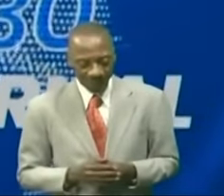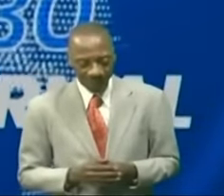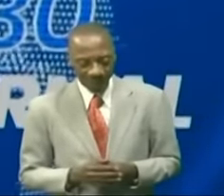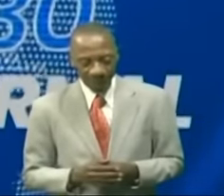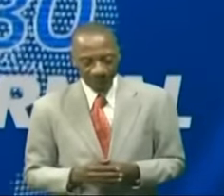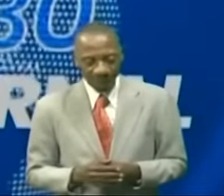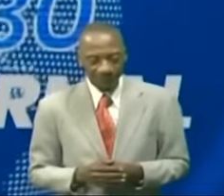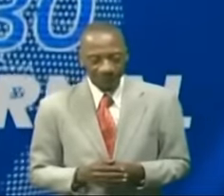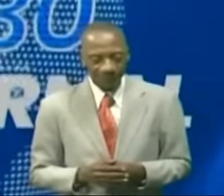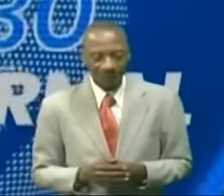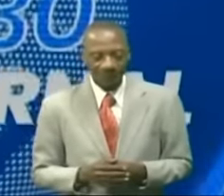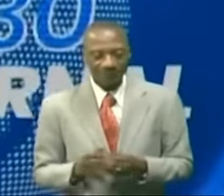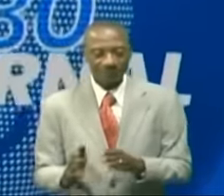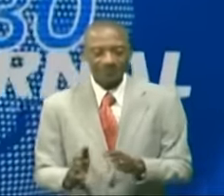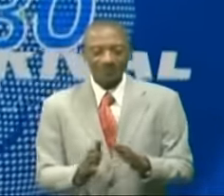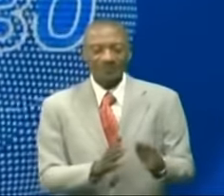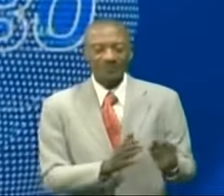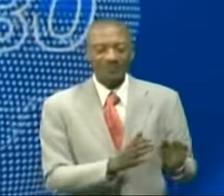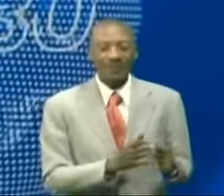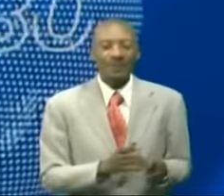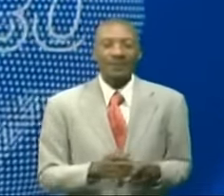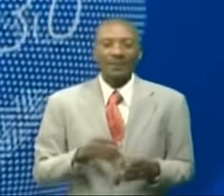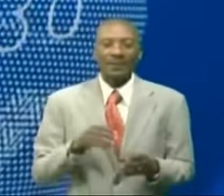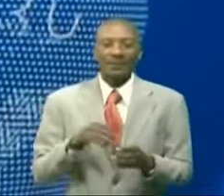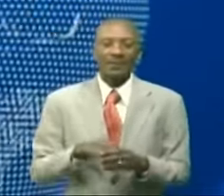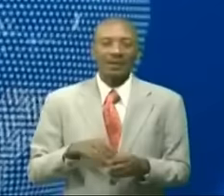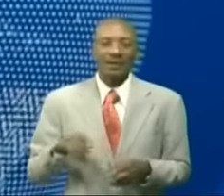registres, sachez que les acteurs éducatifs